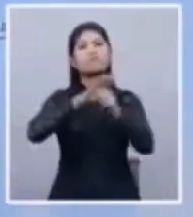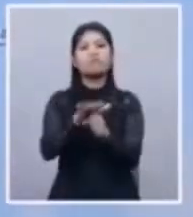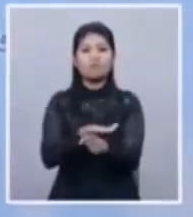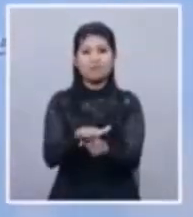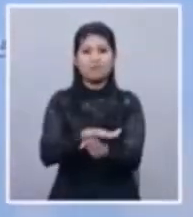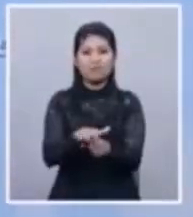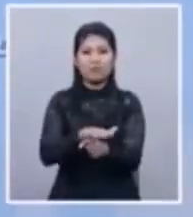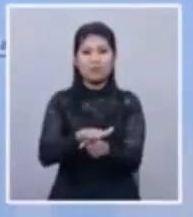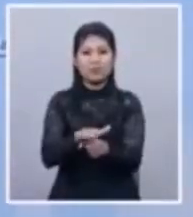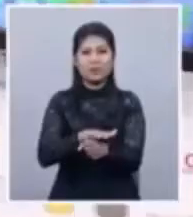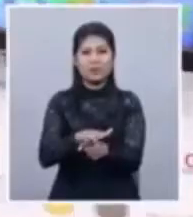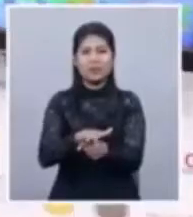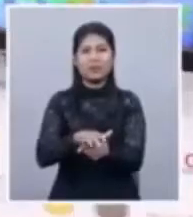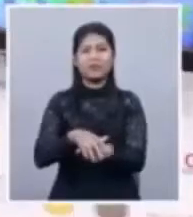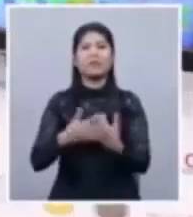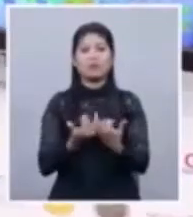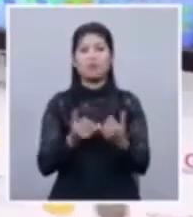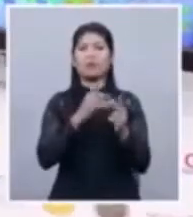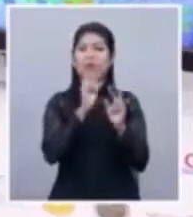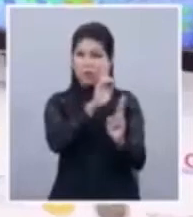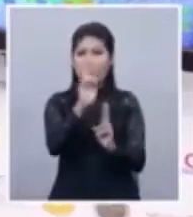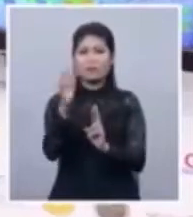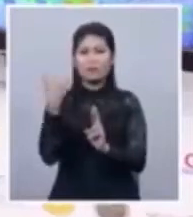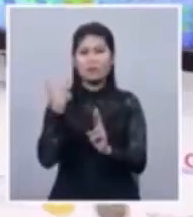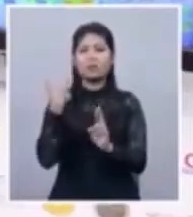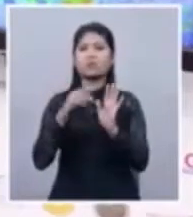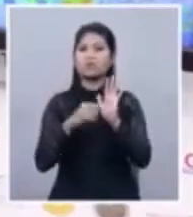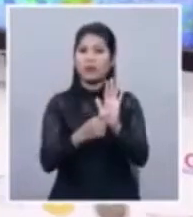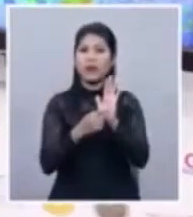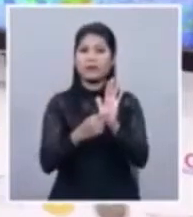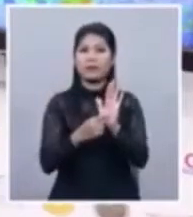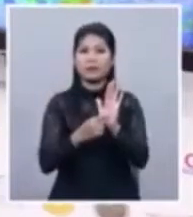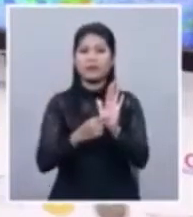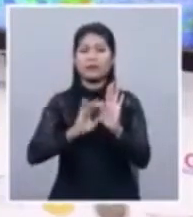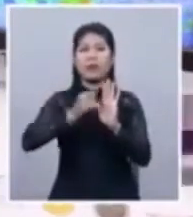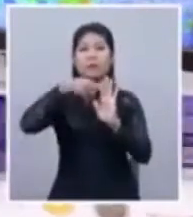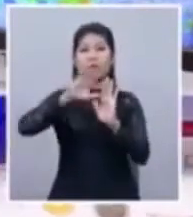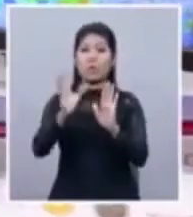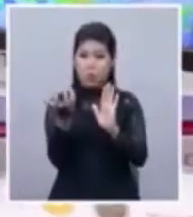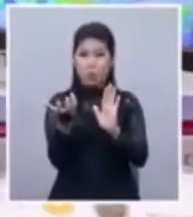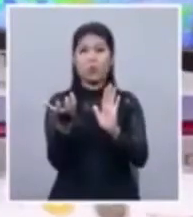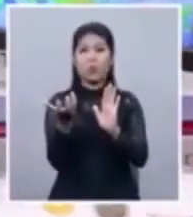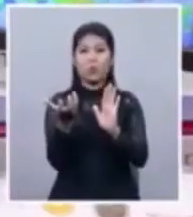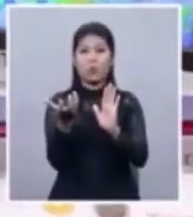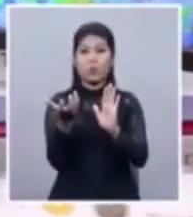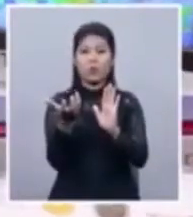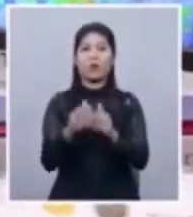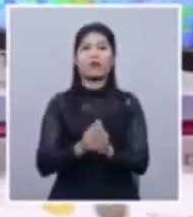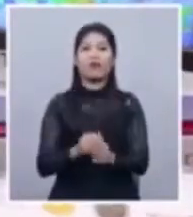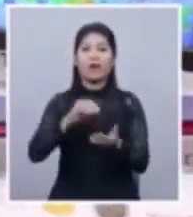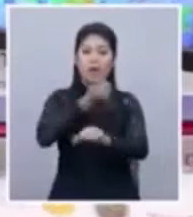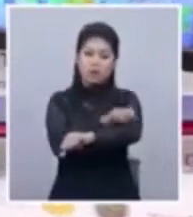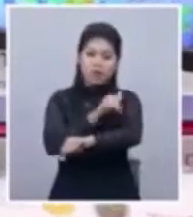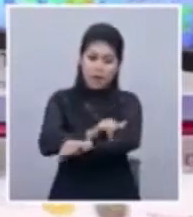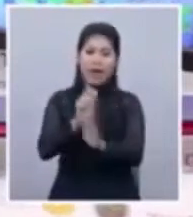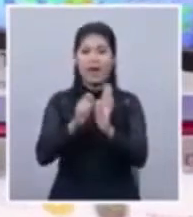ก็จะมีเฉพาะบางพื้นที่ที่เป็นที่ลุ่มที่ต้องระวังนะครับอย่างเช่นพื้นที่ลุ่มของส่วนพิษณุโลกของพุทธมารกรรมของสุยาของอ่